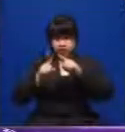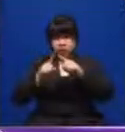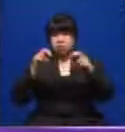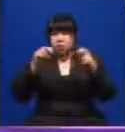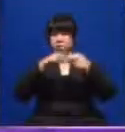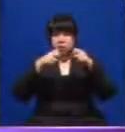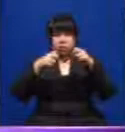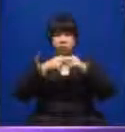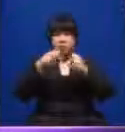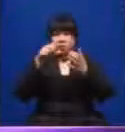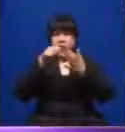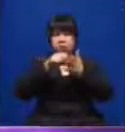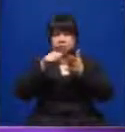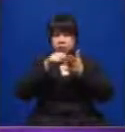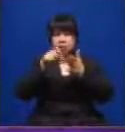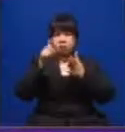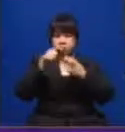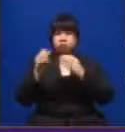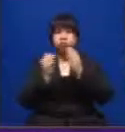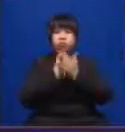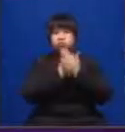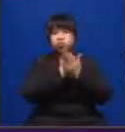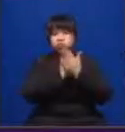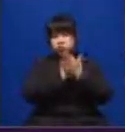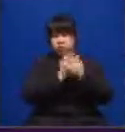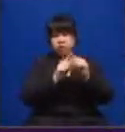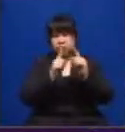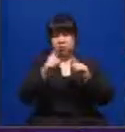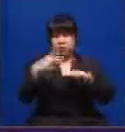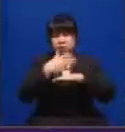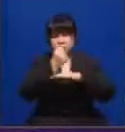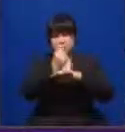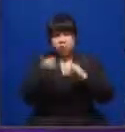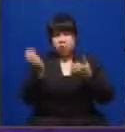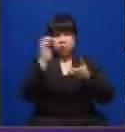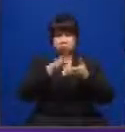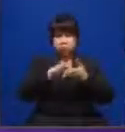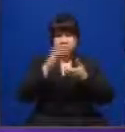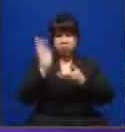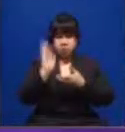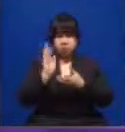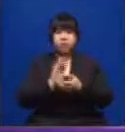เชื้อไฟจากการตกเป็นเครื่องมือทางการเมืองของคนบางกลุ่มจนทำให้ปัญหาบานปลายไปมากกว่านี้